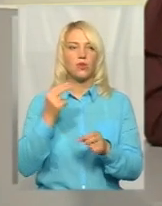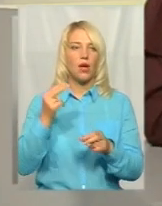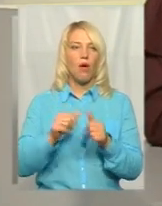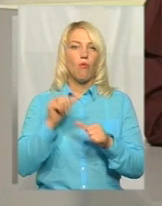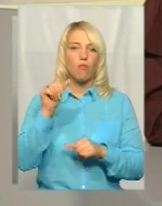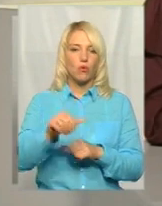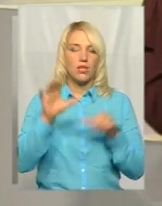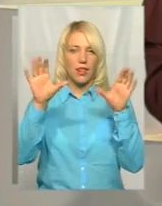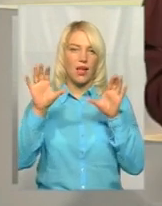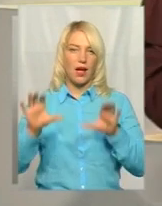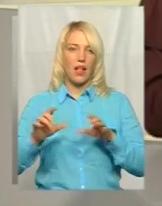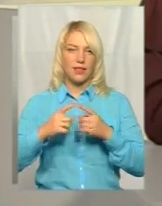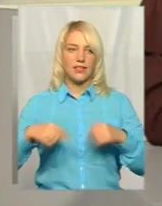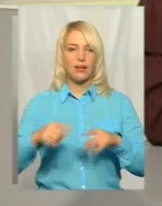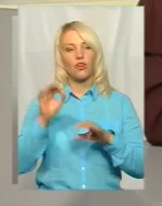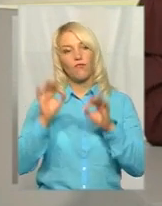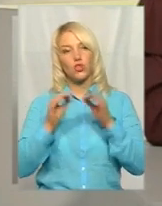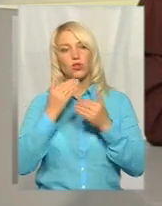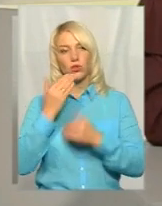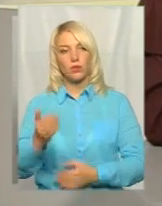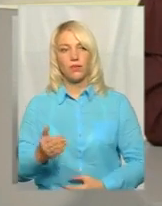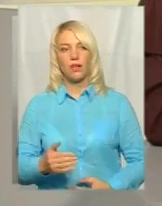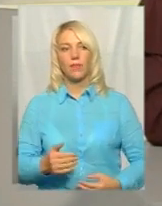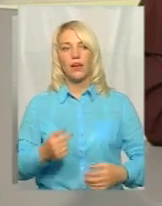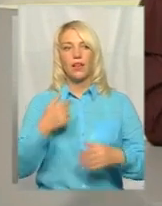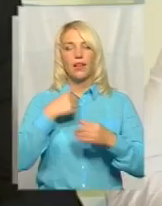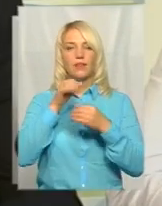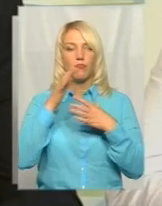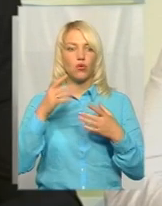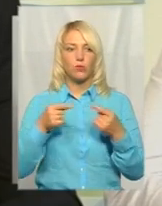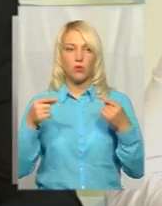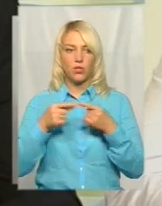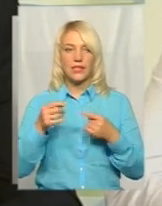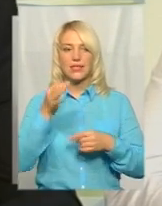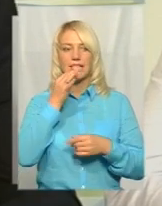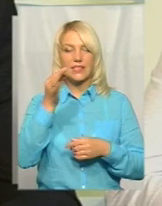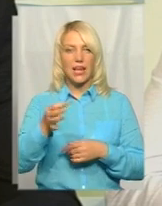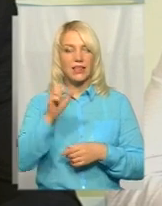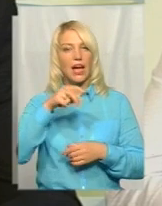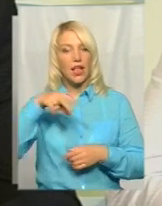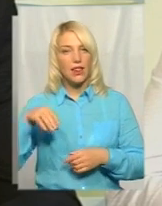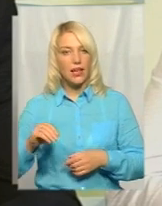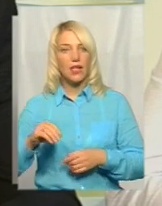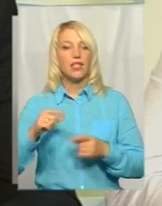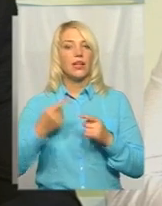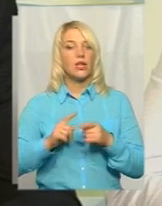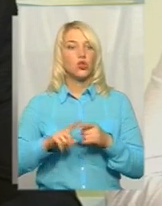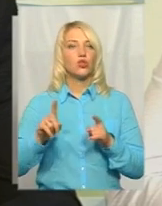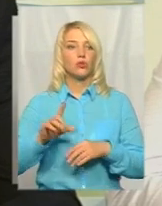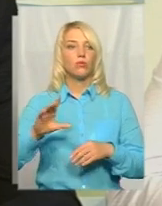сектором? Може, в відсотковому відношенні? Не можу так однозначно сказати, але то, що